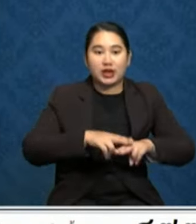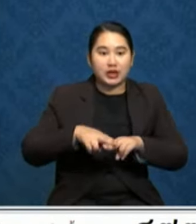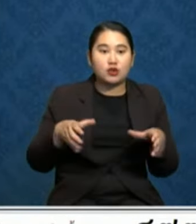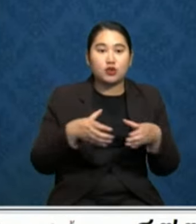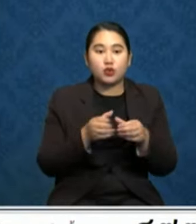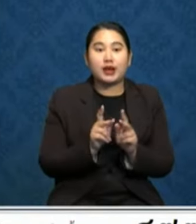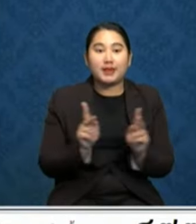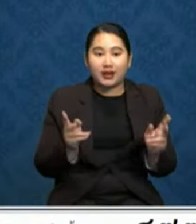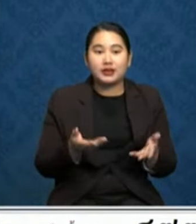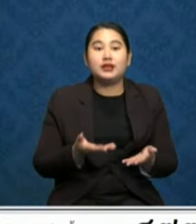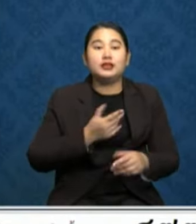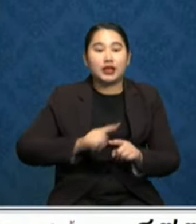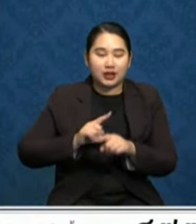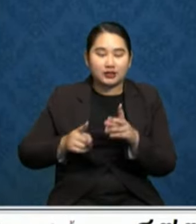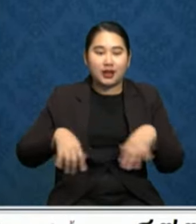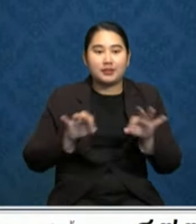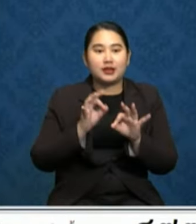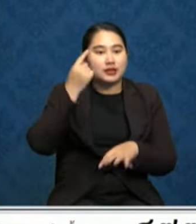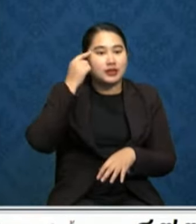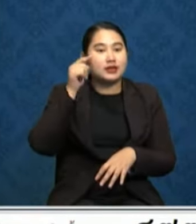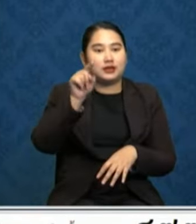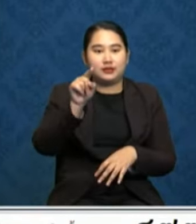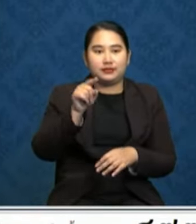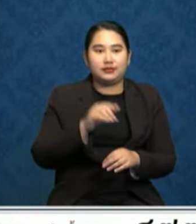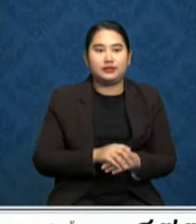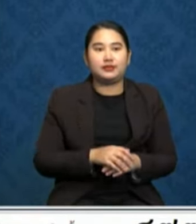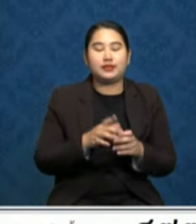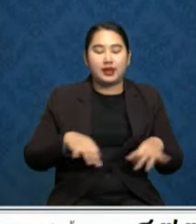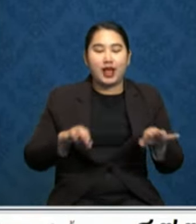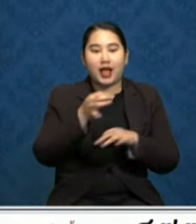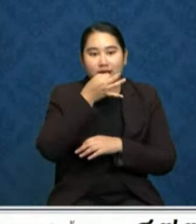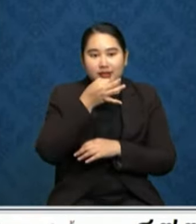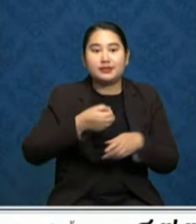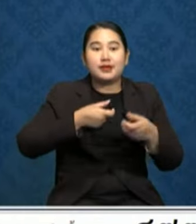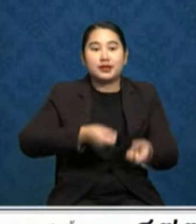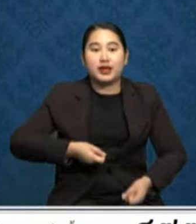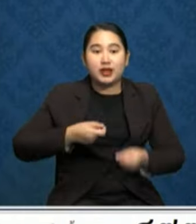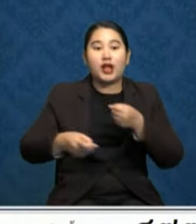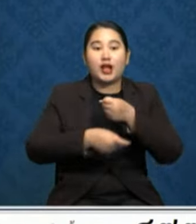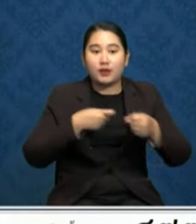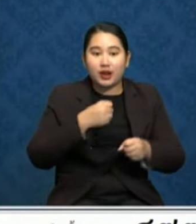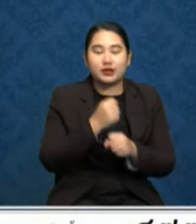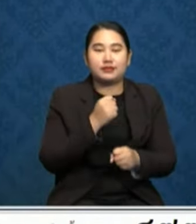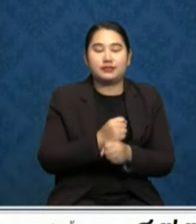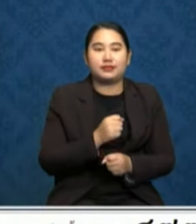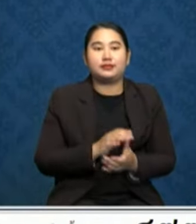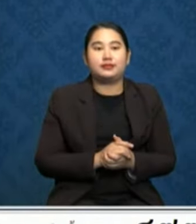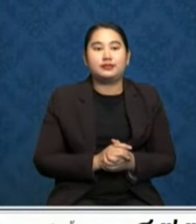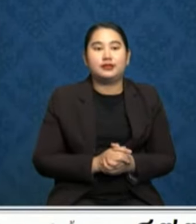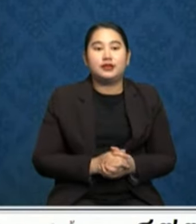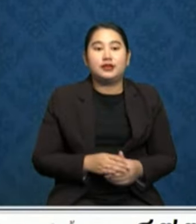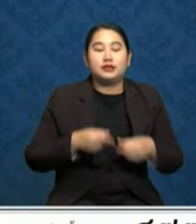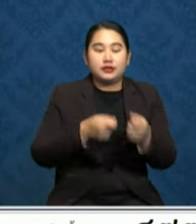าณให้คำนึงถึงกระดูกสันหลังของเราครับคือชาวนาที่ทำงานที่ทำนาชาวน